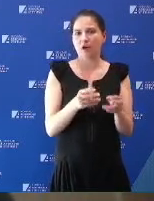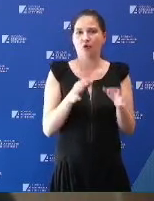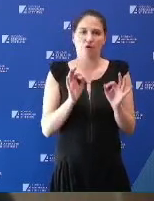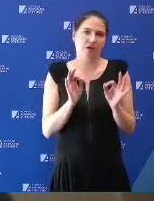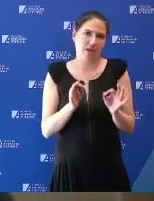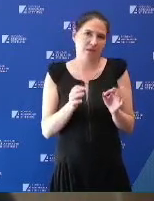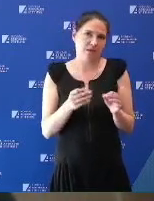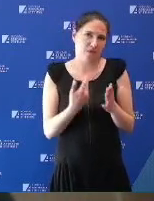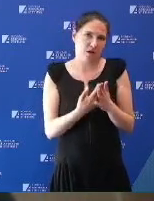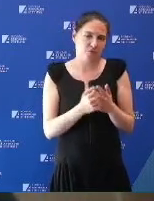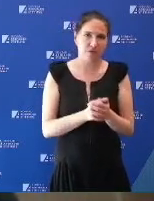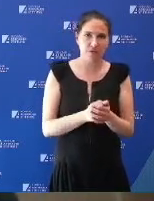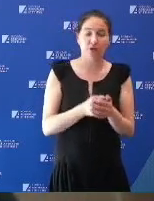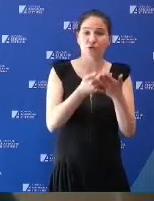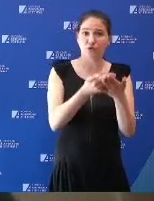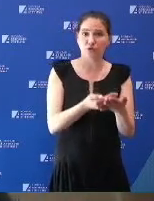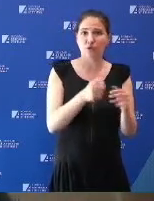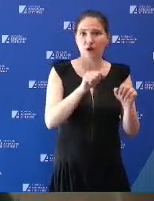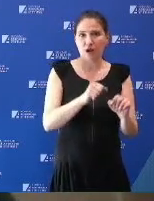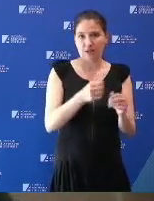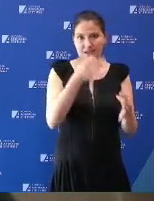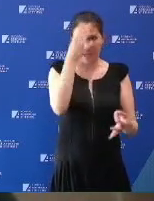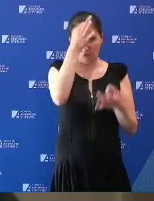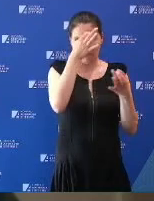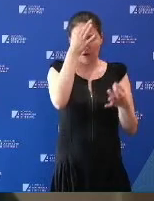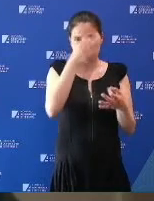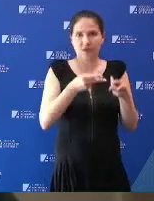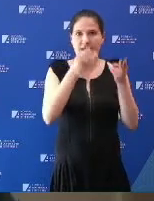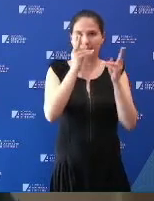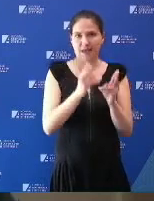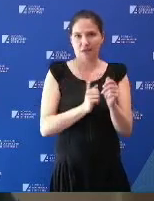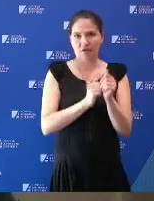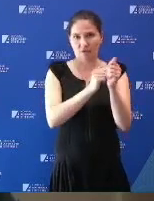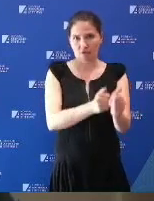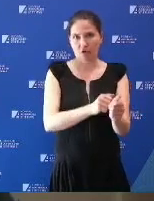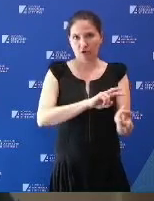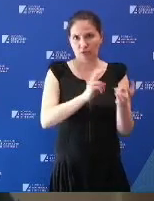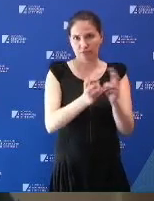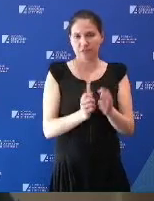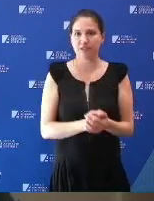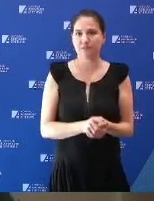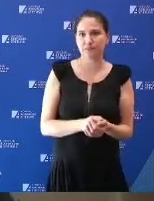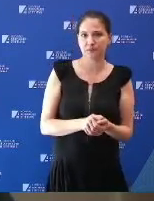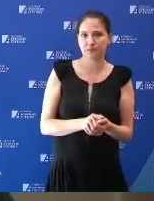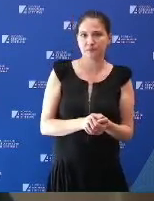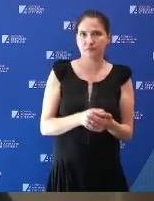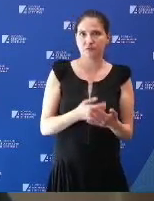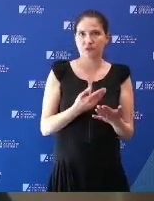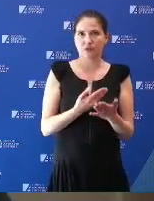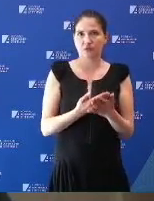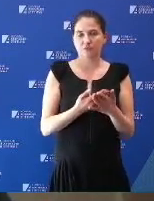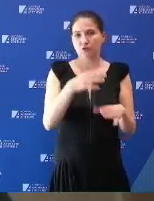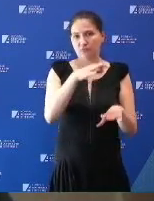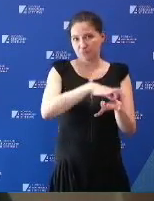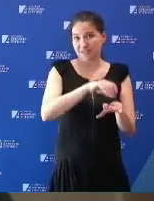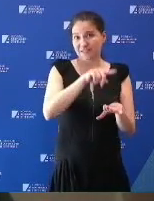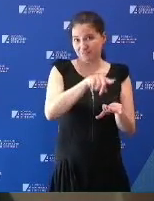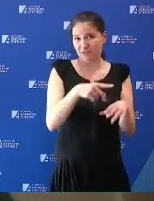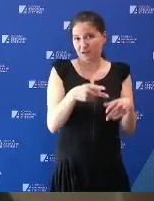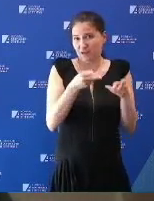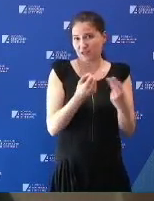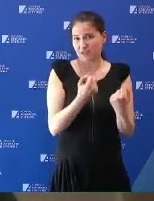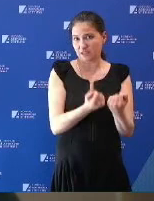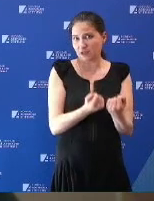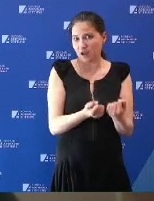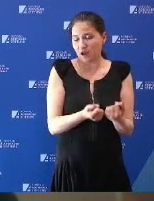nennen, sodass Innovationen rechtssicher möglich sind. In der Zeit fehlt es gerade in der personalisierten Medizin an Rechtssicherheit, um das tatsächlich